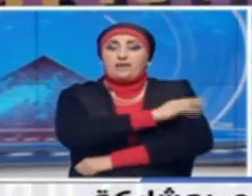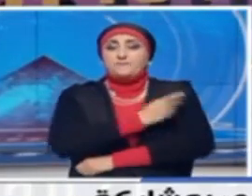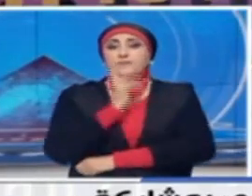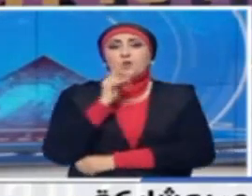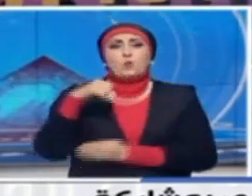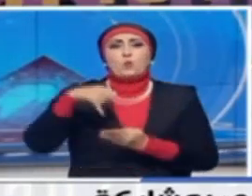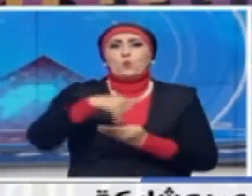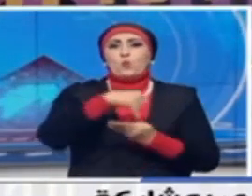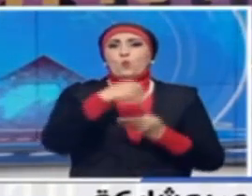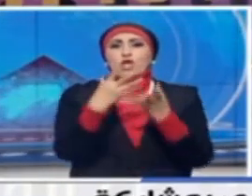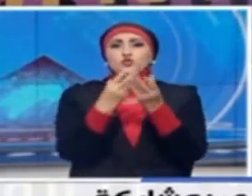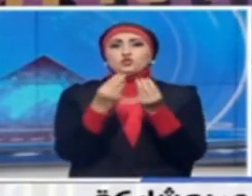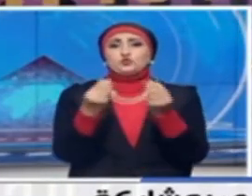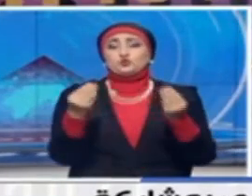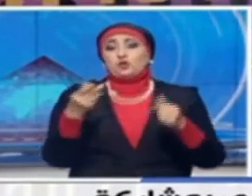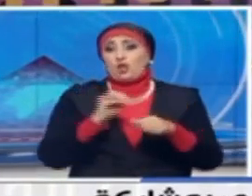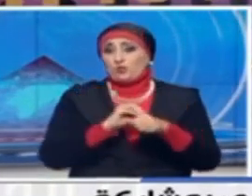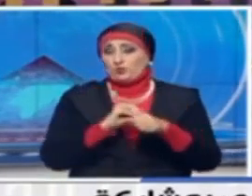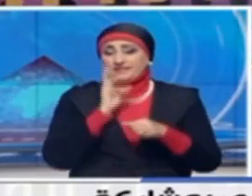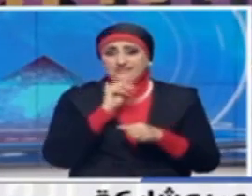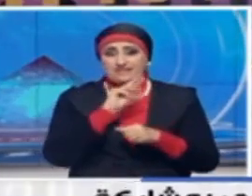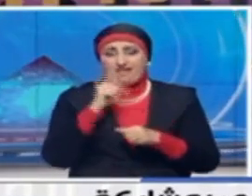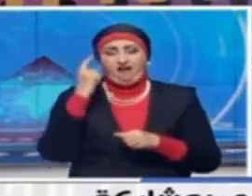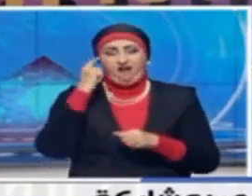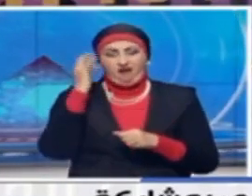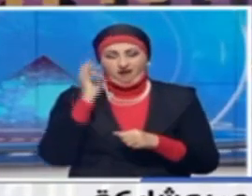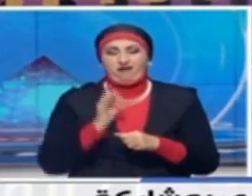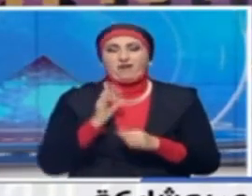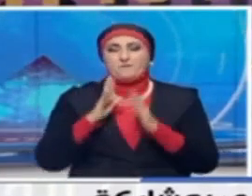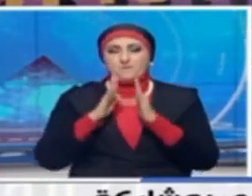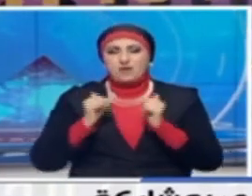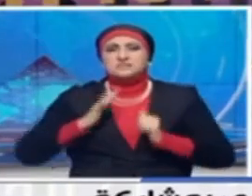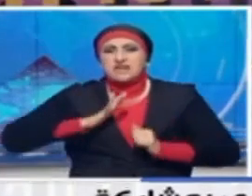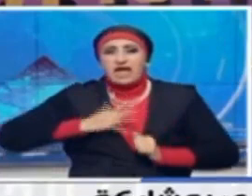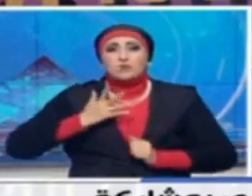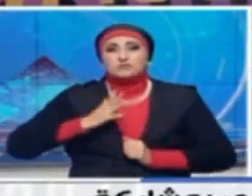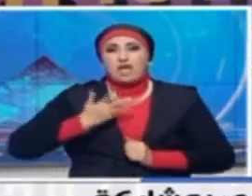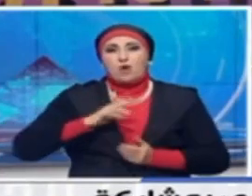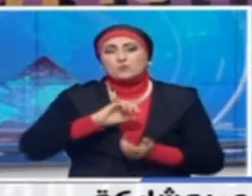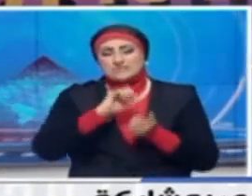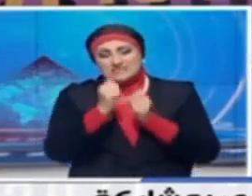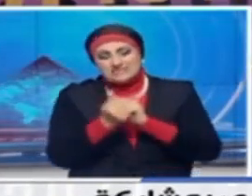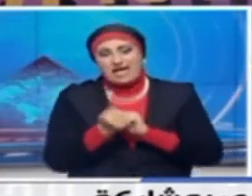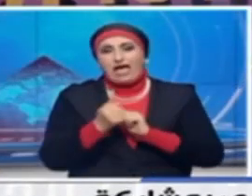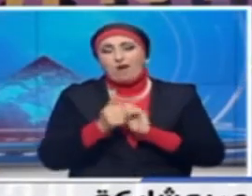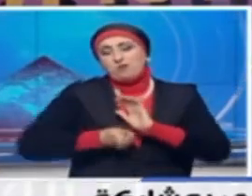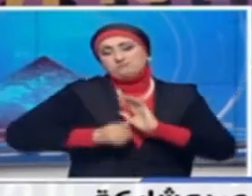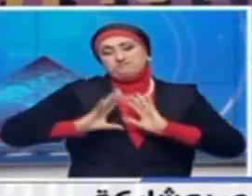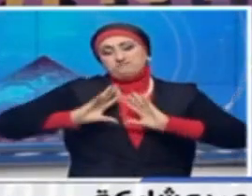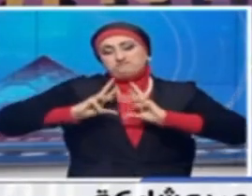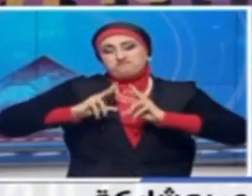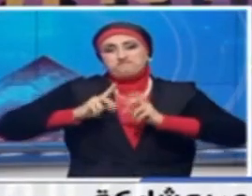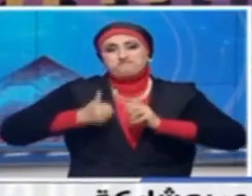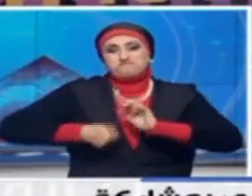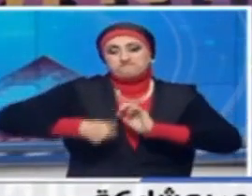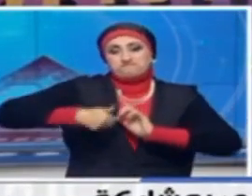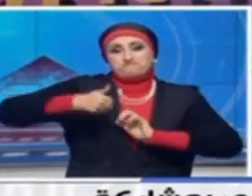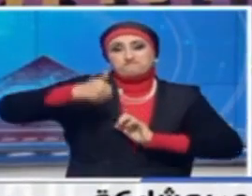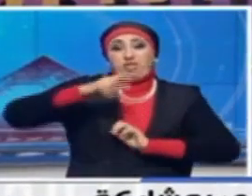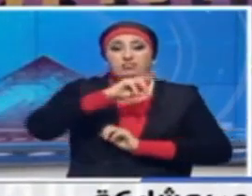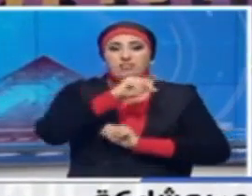المدن الجديدة. وهذا يعكس حرص الدولة المصرية على التحول إلى